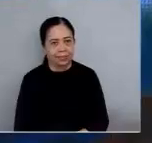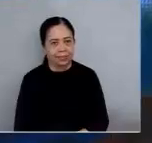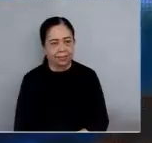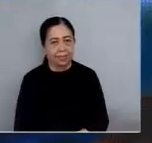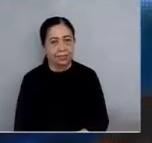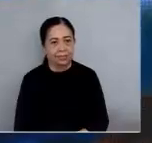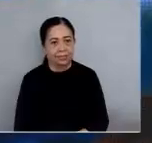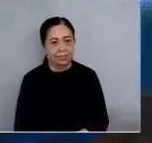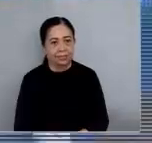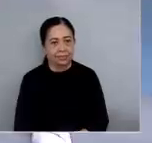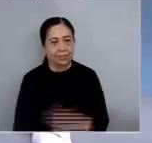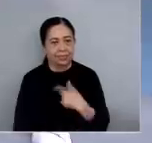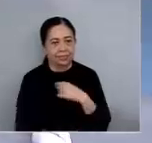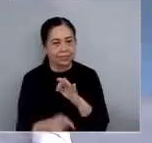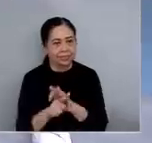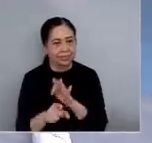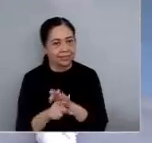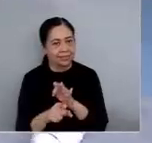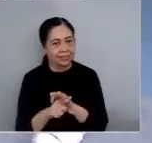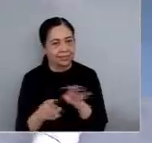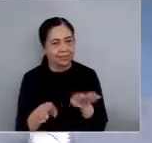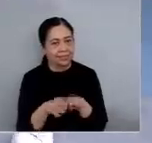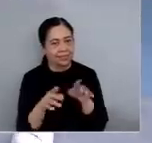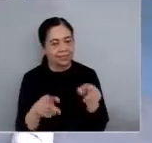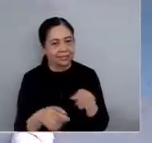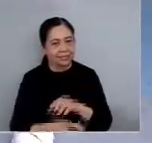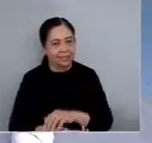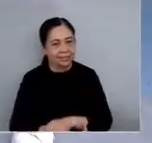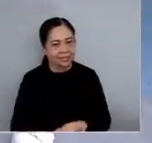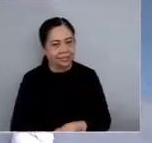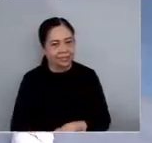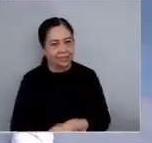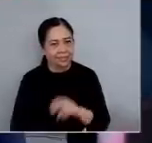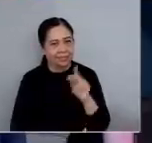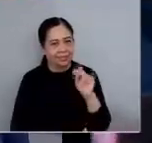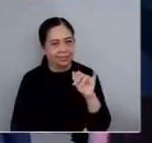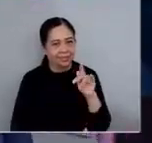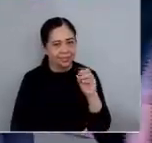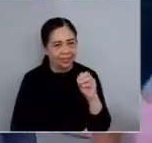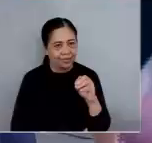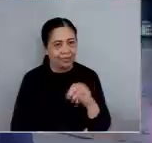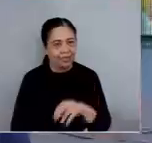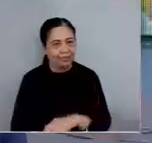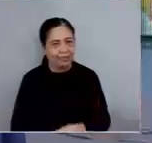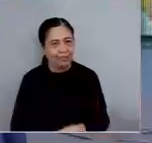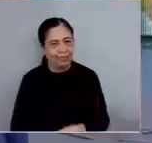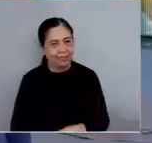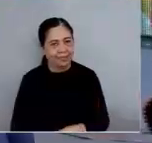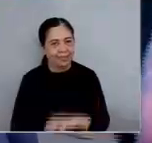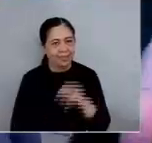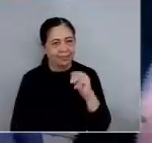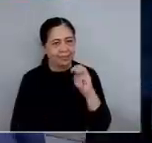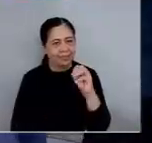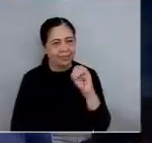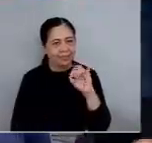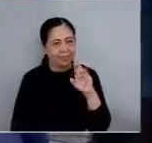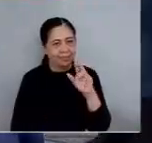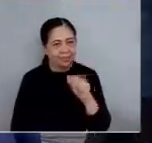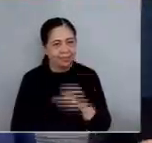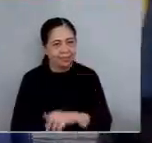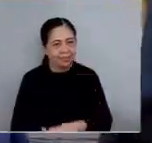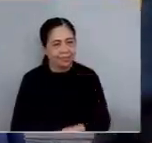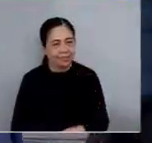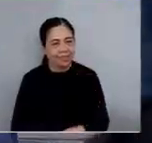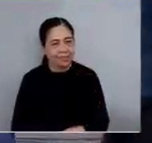na niya. Sobrang fan ako kasi magkakasabayan sila ni... Sila Keiko, di ba? Necessario? Sila Moira. Yes, that's right. Sila